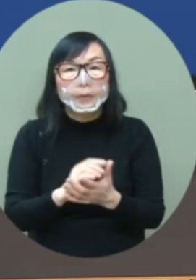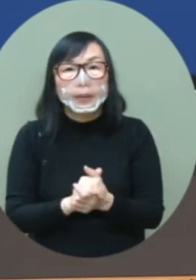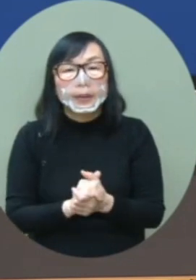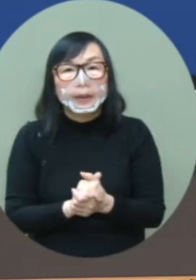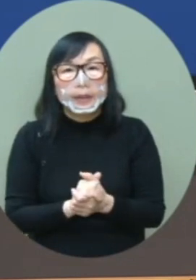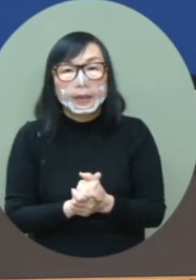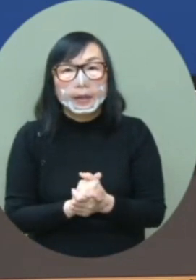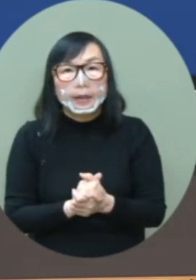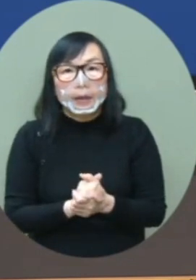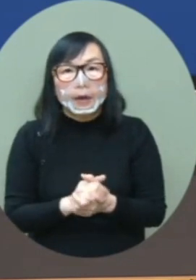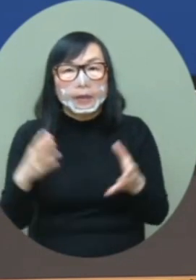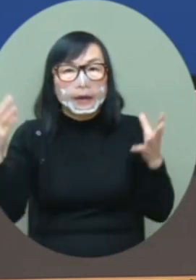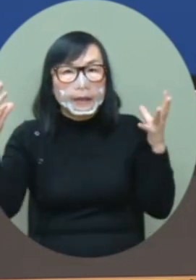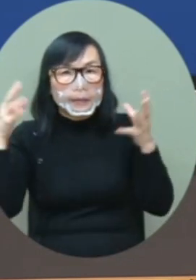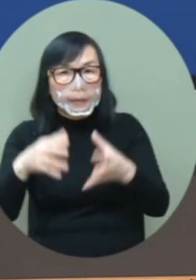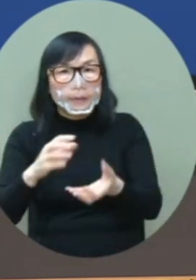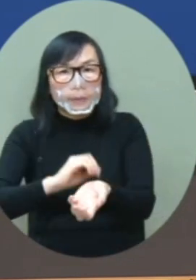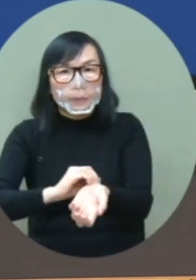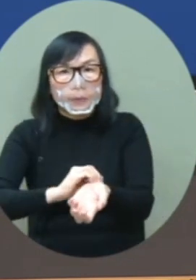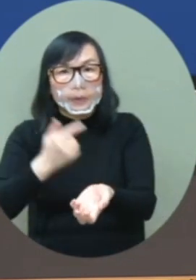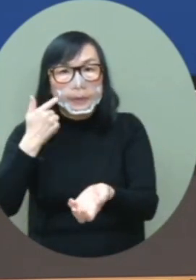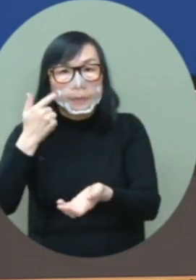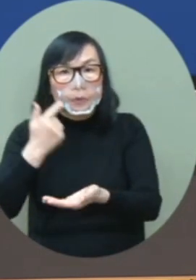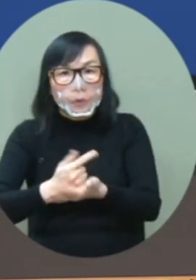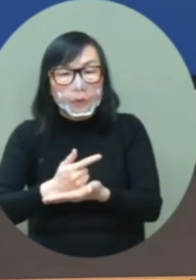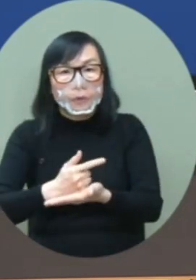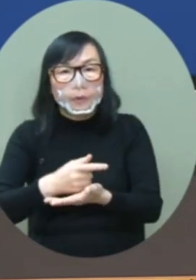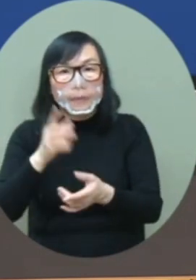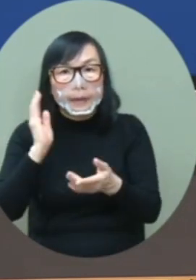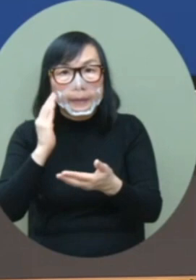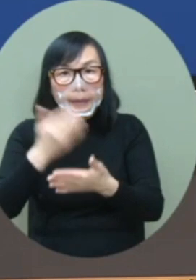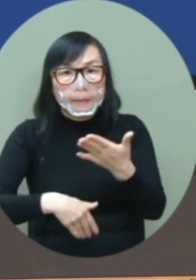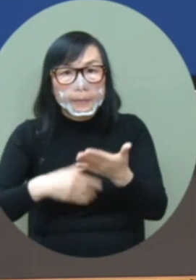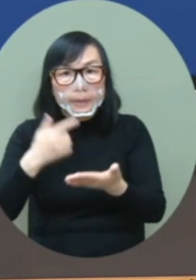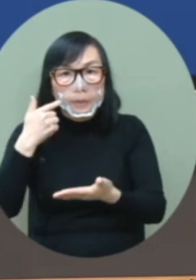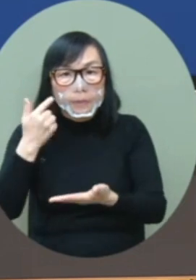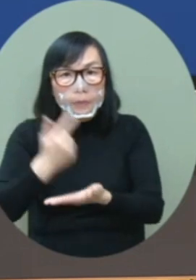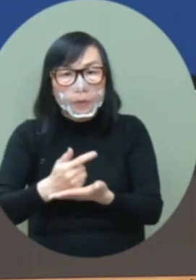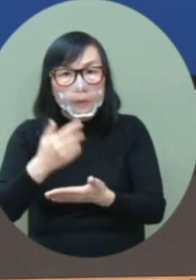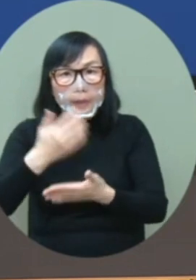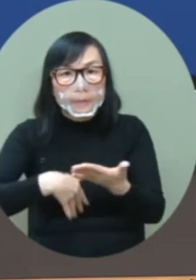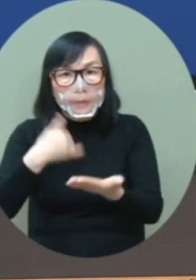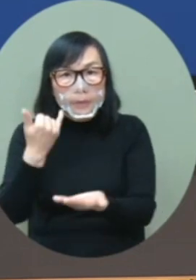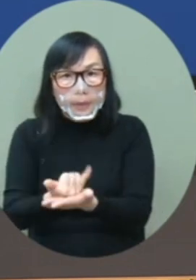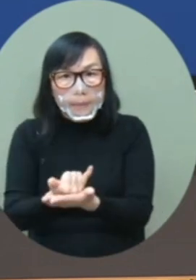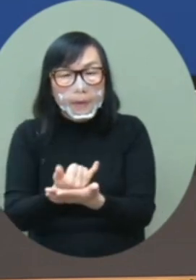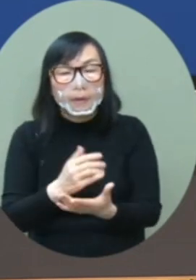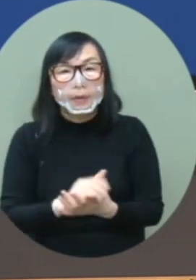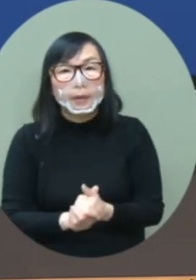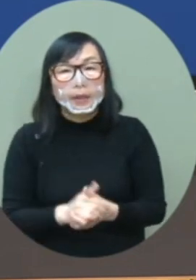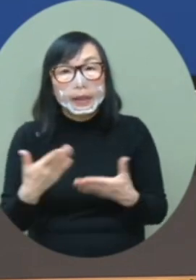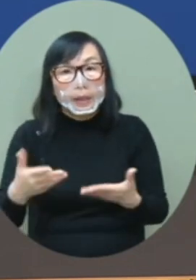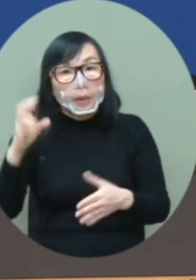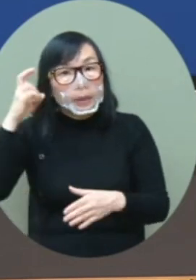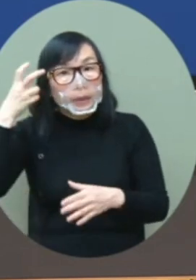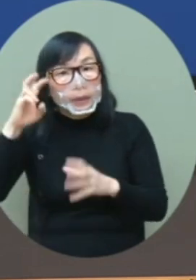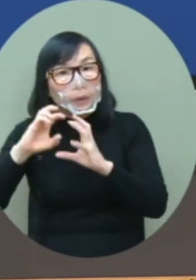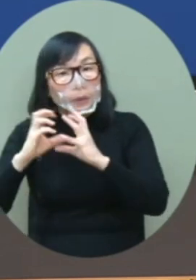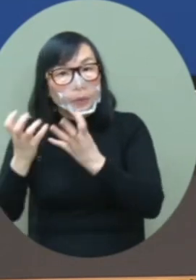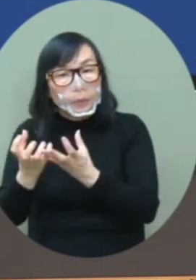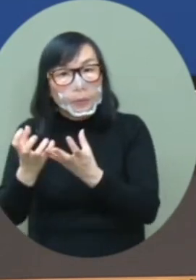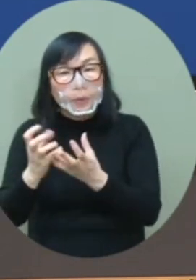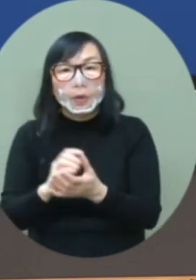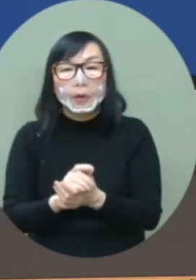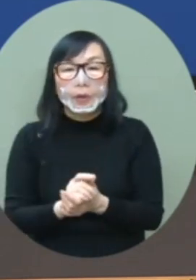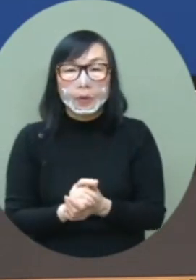因為當時我哋都是集中治療重症和減少重症減少死亡。咁呢個研究團隊咧當時就